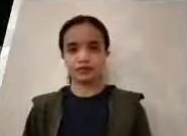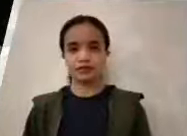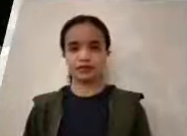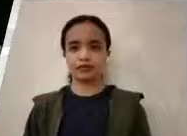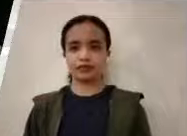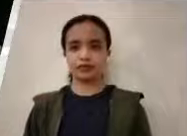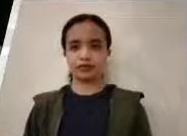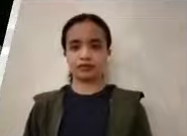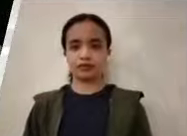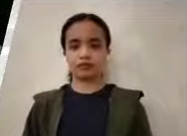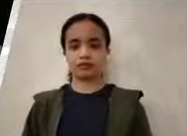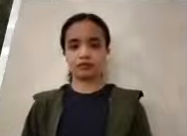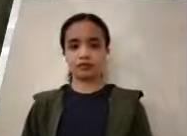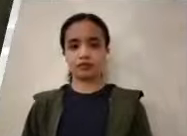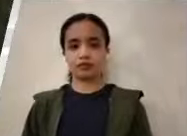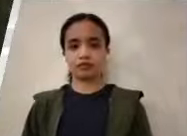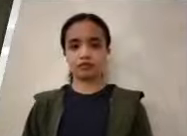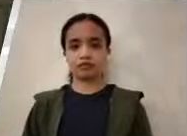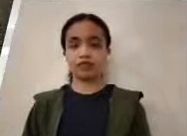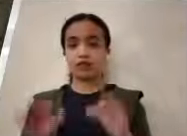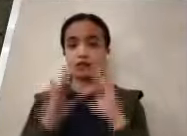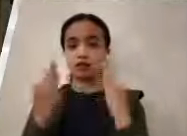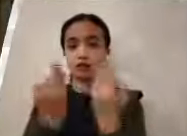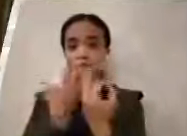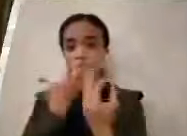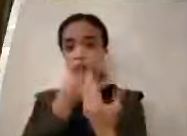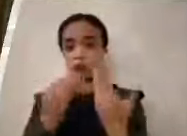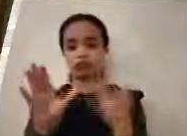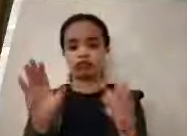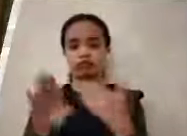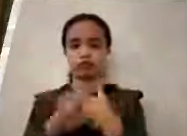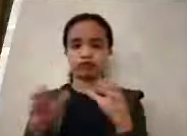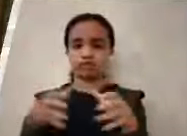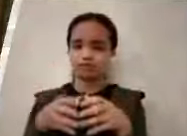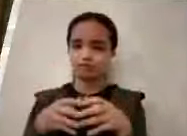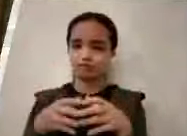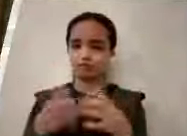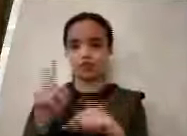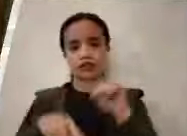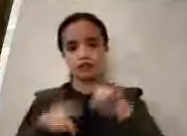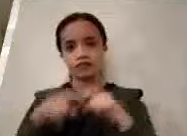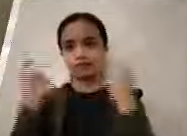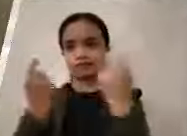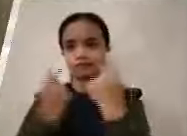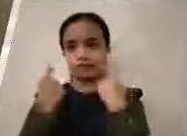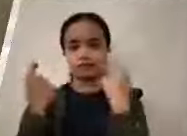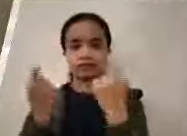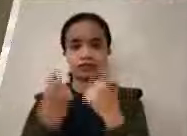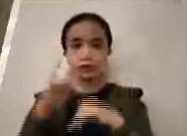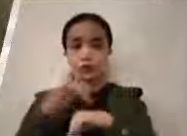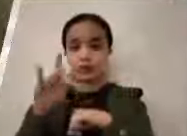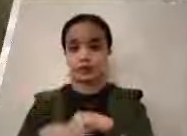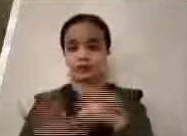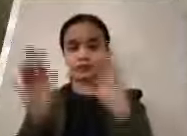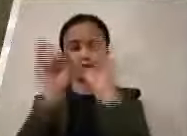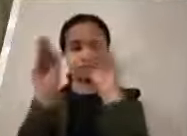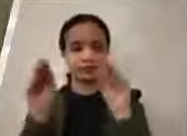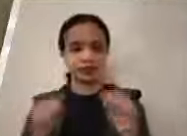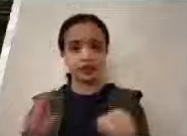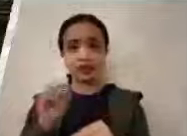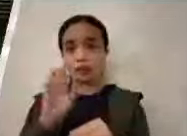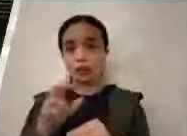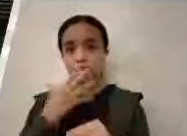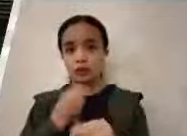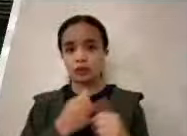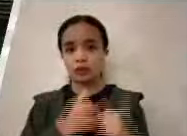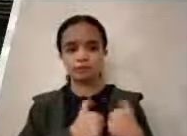Mga pamilyang nagre-reunion, mga magkakaibigang nagsiselebrate ng maagang Pasko, o mga magkasintahang